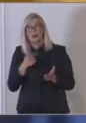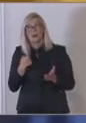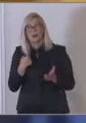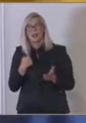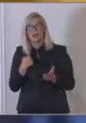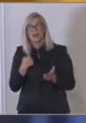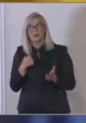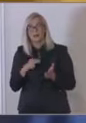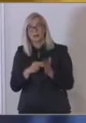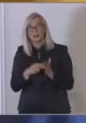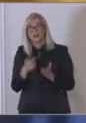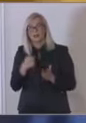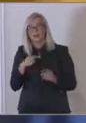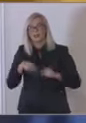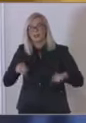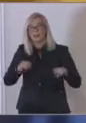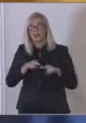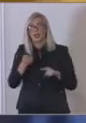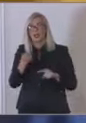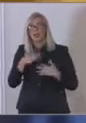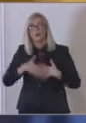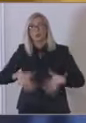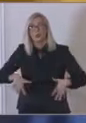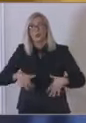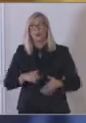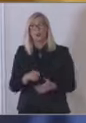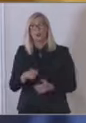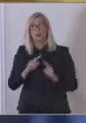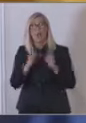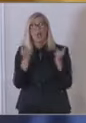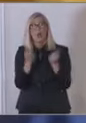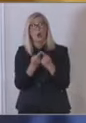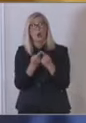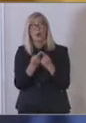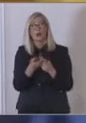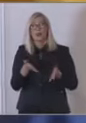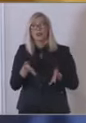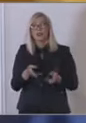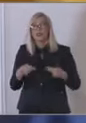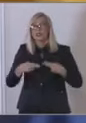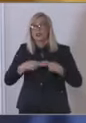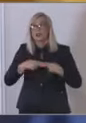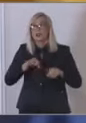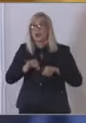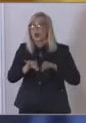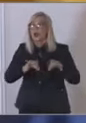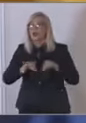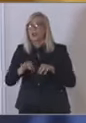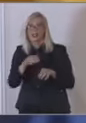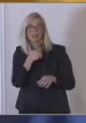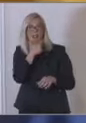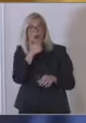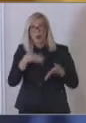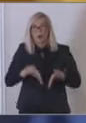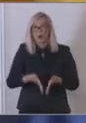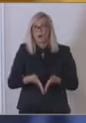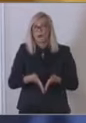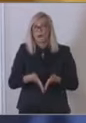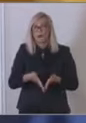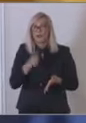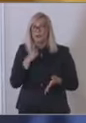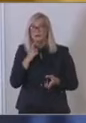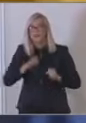tona ekonomike dhe asociacionet e biznesit duhet jenë në ngushtë në koordinime odën ekonomike këtu, për të intensifiku bashkëpunimin, por